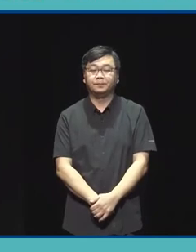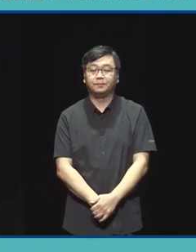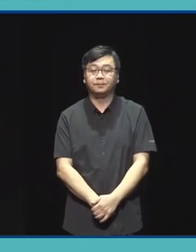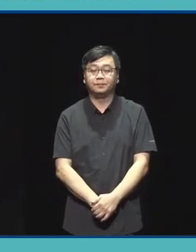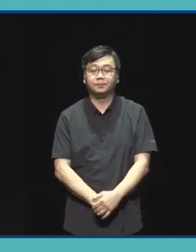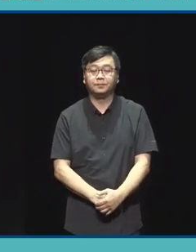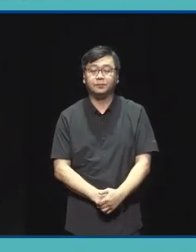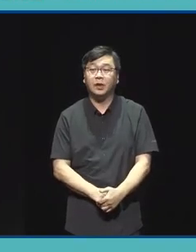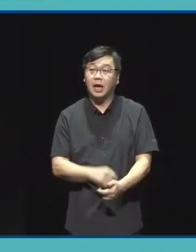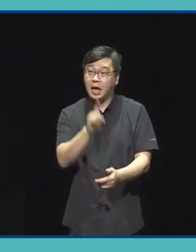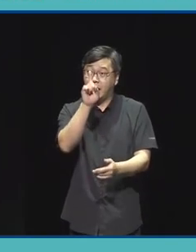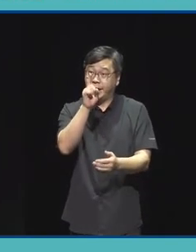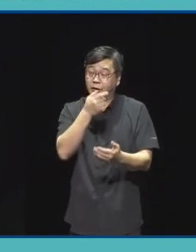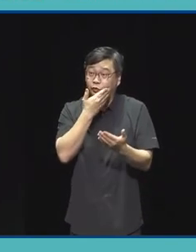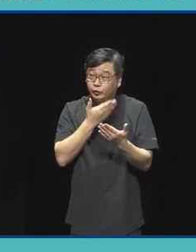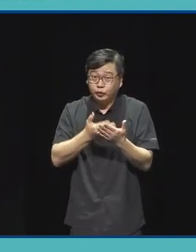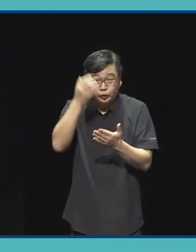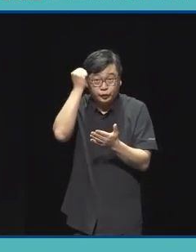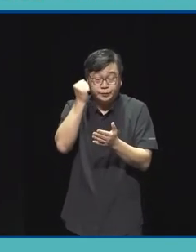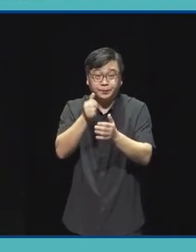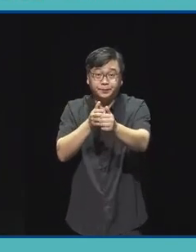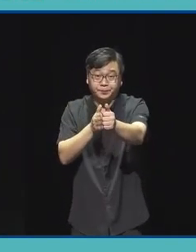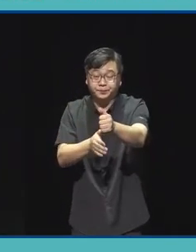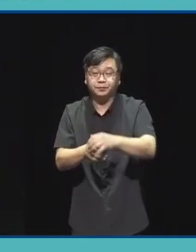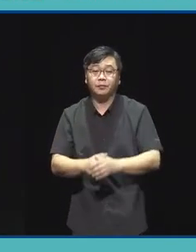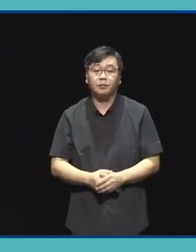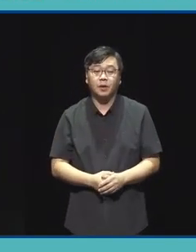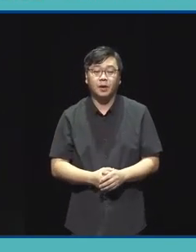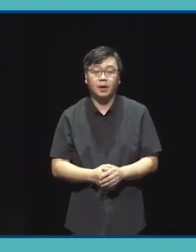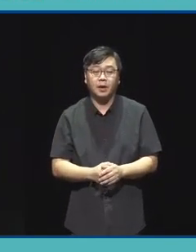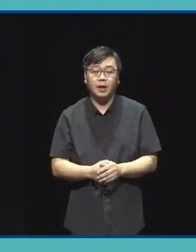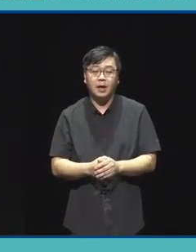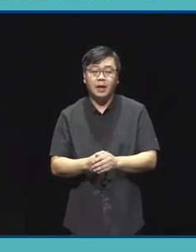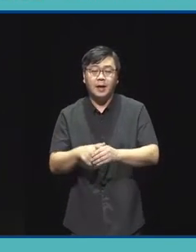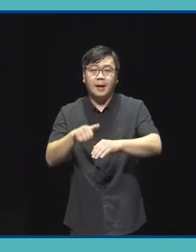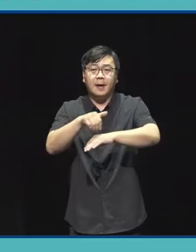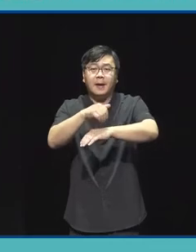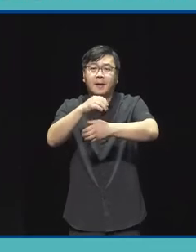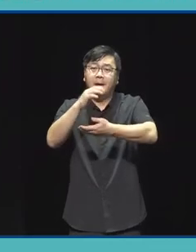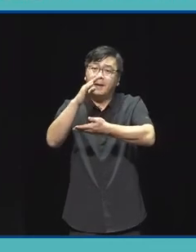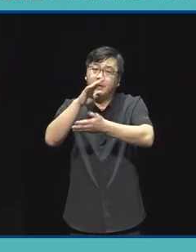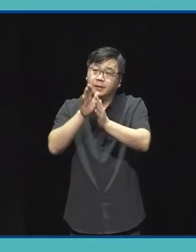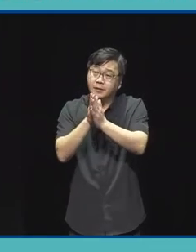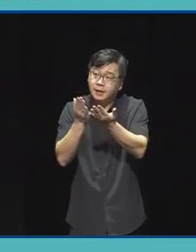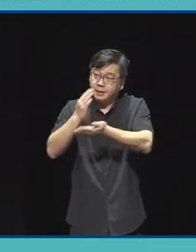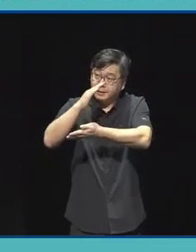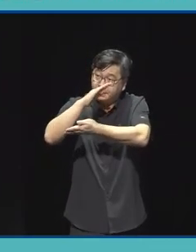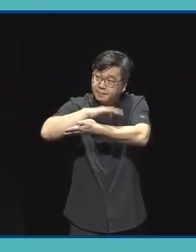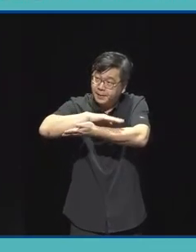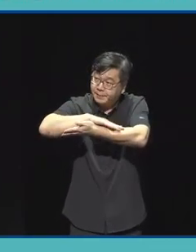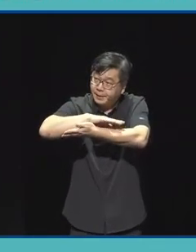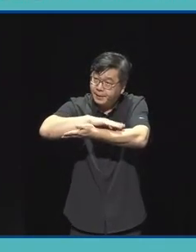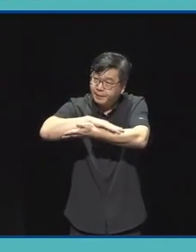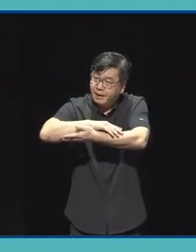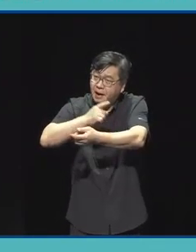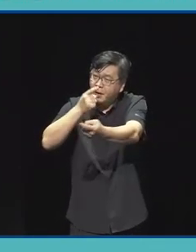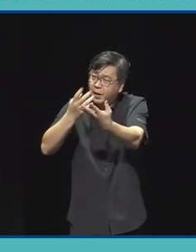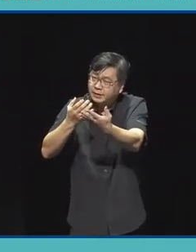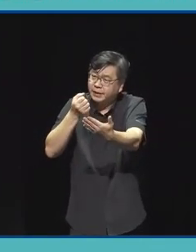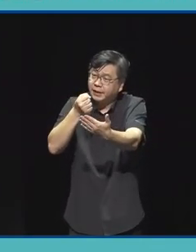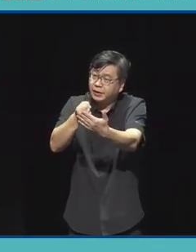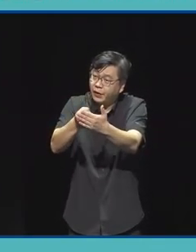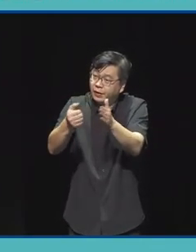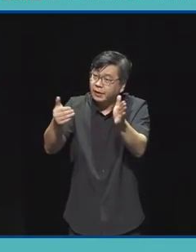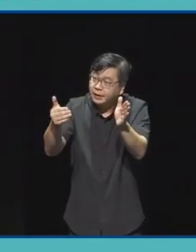네, 그리고 한 가지 중요한 내용입니다. 이게 발간 계획이 명확한 그런 그 뚜렷한 작가분들을 우선해서 돕는